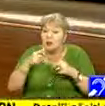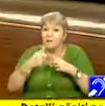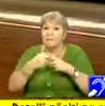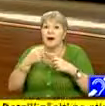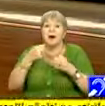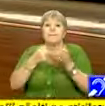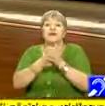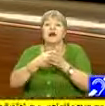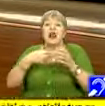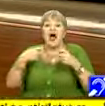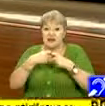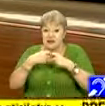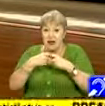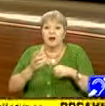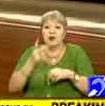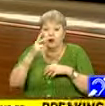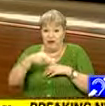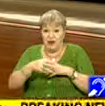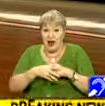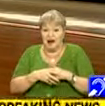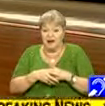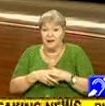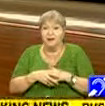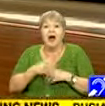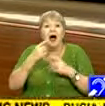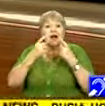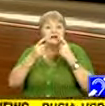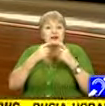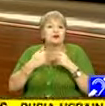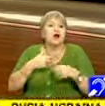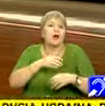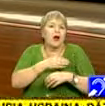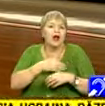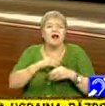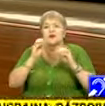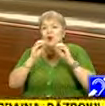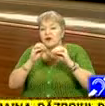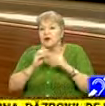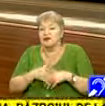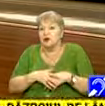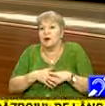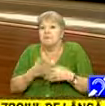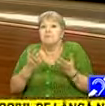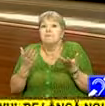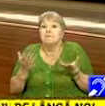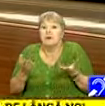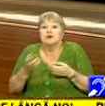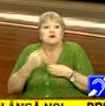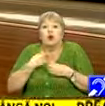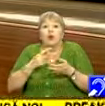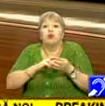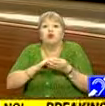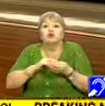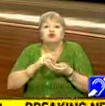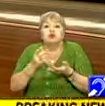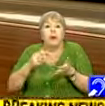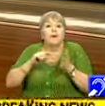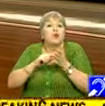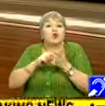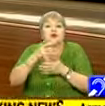colega mea Dana Dumitrescu a stat de vorbă cu Câțiva elevi dar și profesor Diana Bună ziua cum au fost considerate subiectele